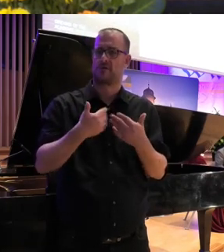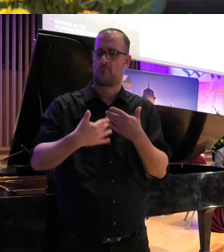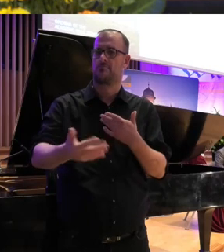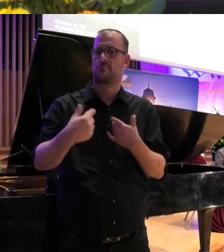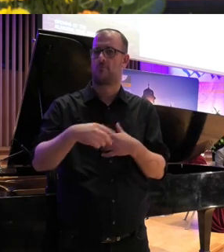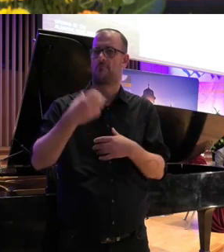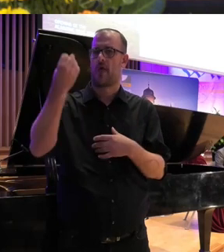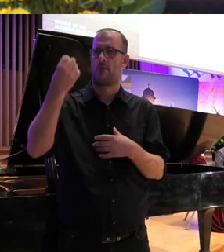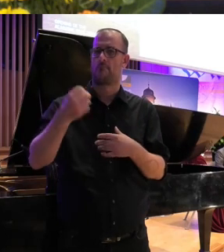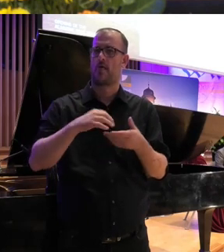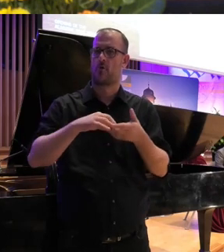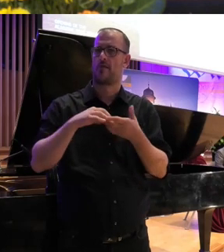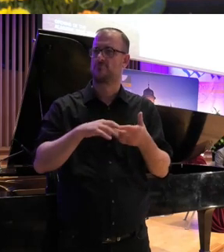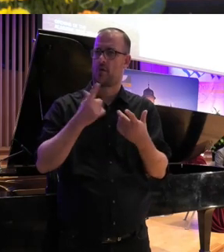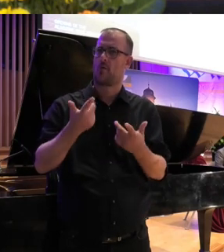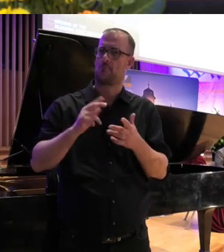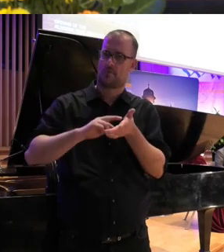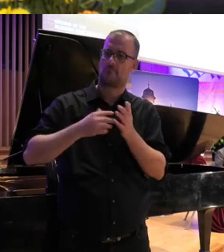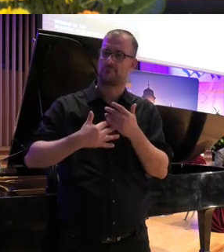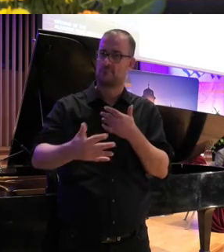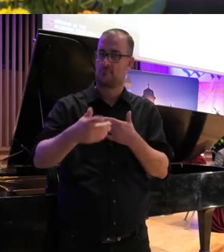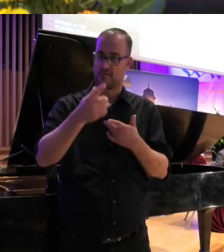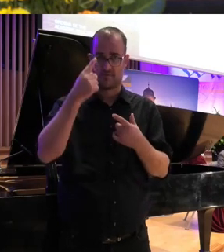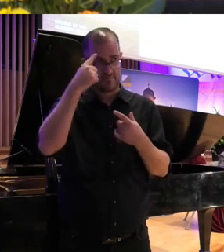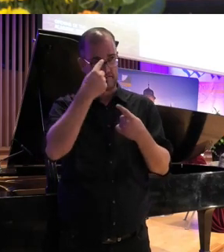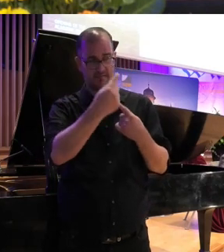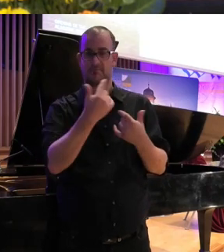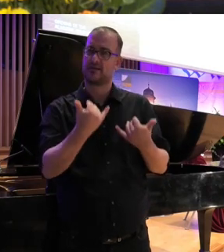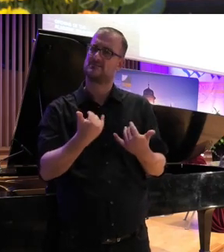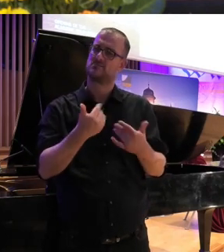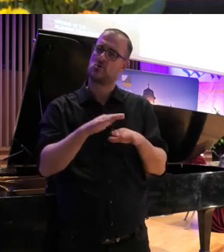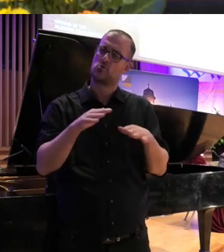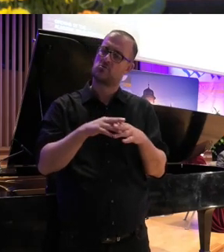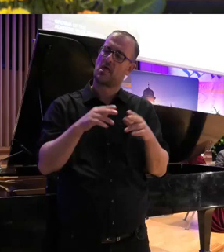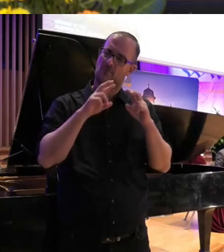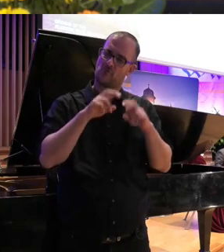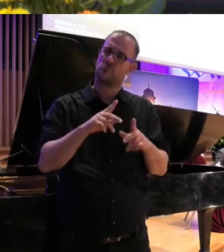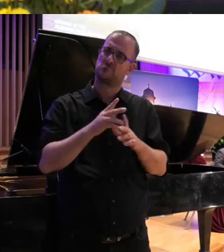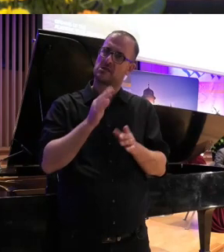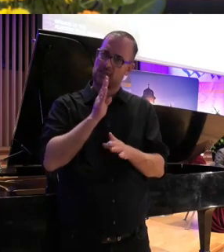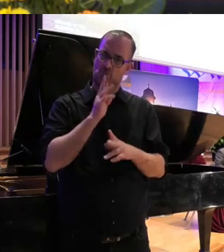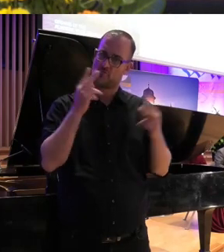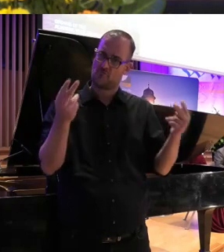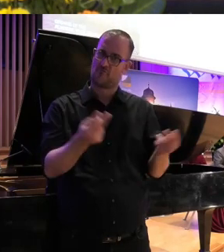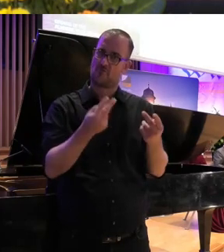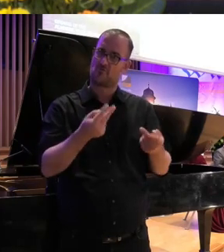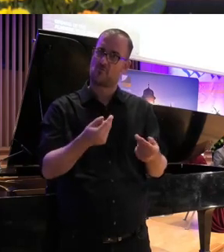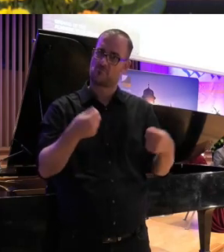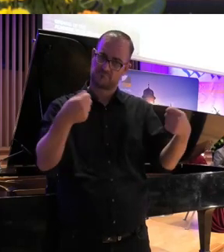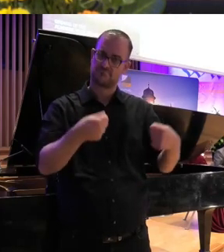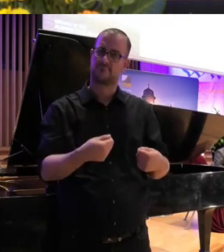vornimmt. Denken Sie denn, dass die Grundlagenforschung in Deutschland ausreichend gefördert werden wird? Denn eins ist ja auch